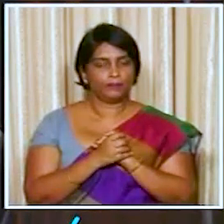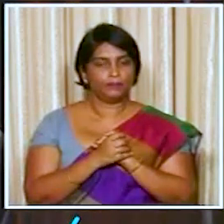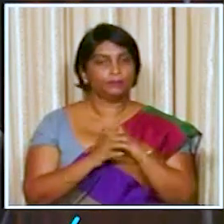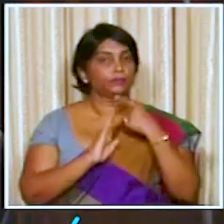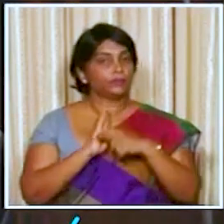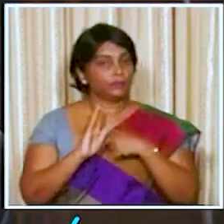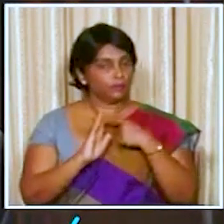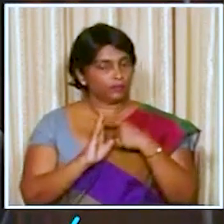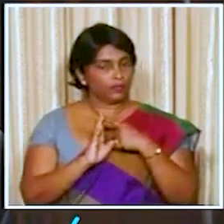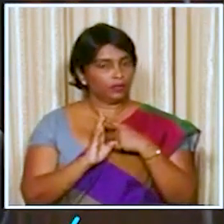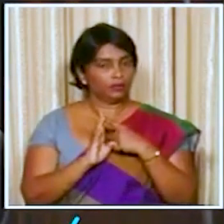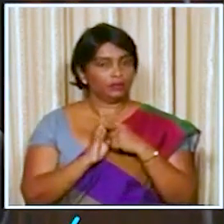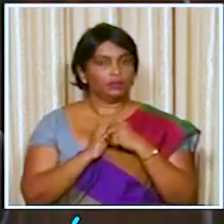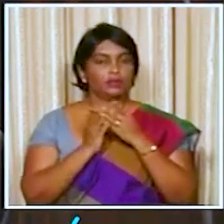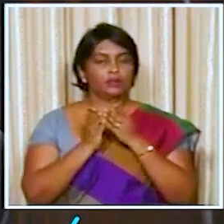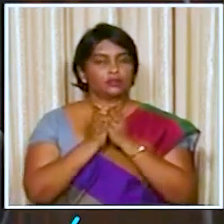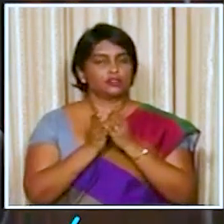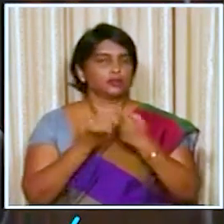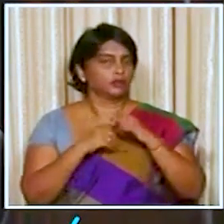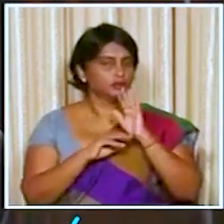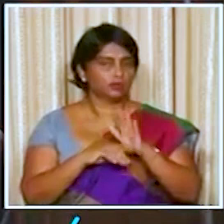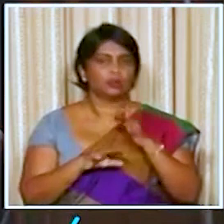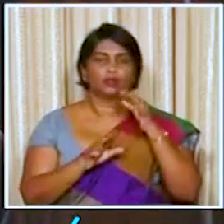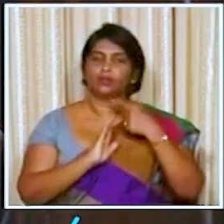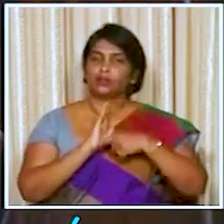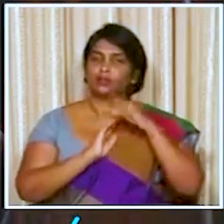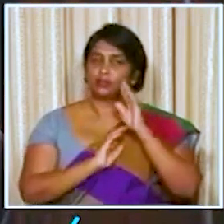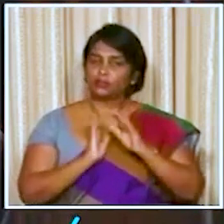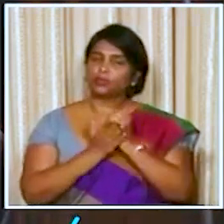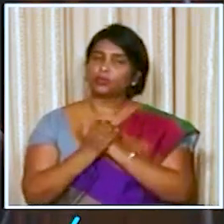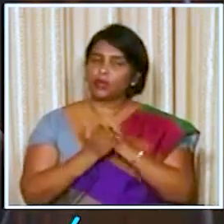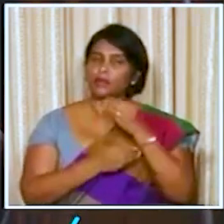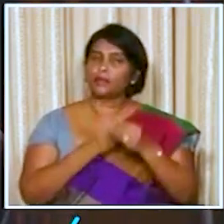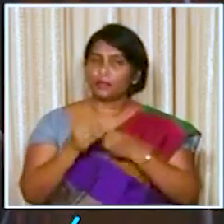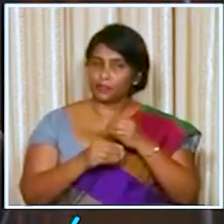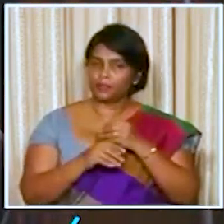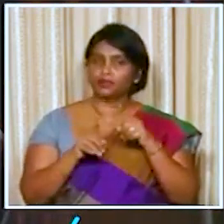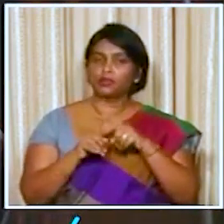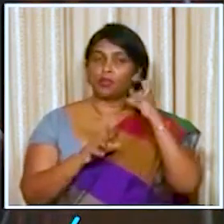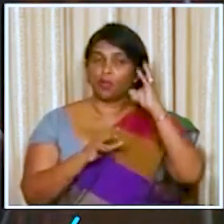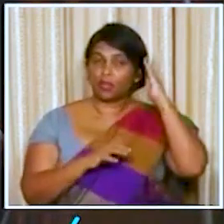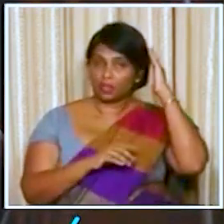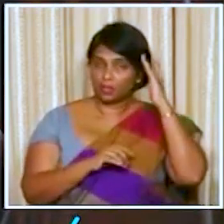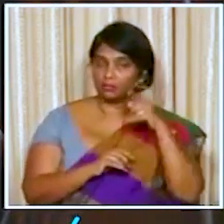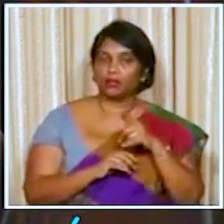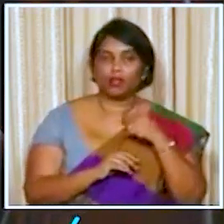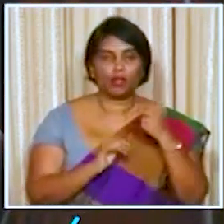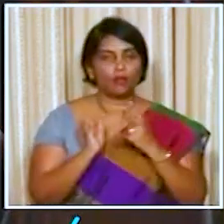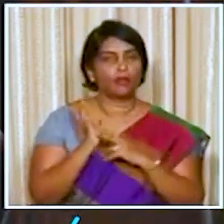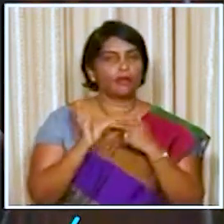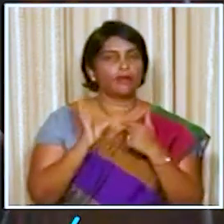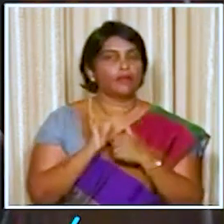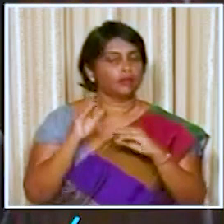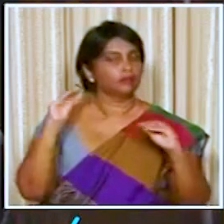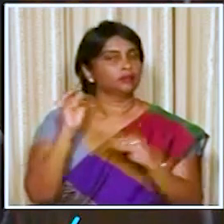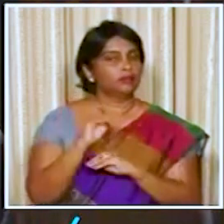දේශීය පශු සම්පත් ආශ්‍රිතව දේශීයව කරන සියලු නිෂ්පාදන ඒ වගේම පොල් තෙල් අලුතෙන් පැඩ්බද්දට ඇතුල්